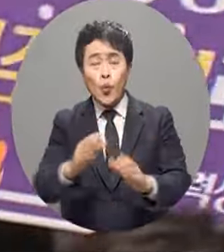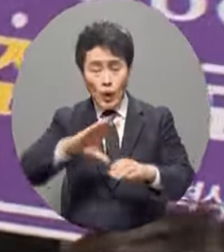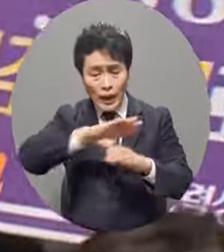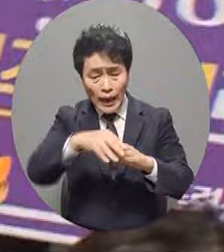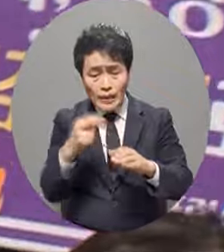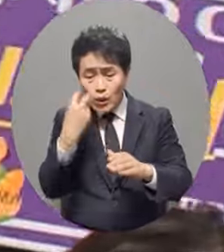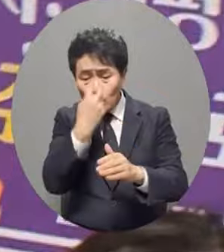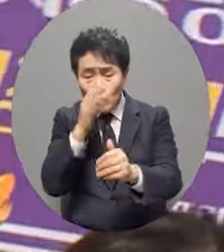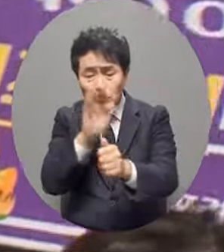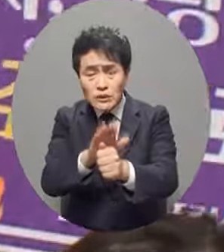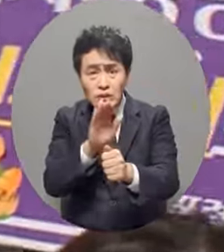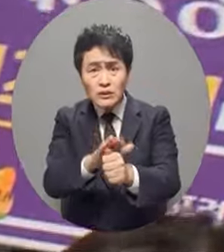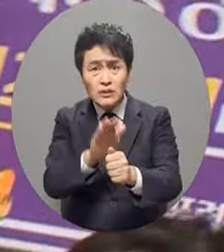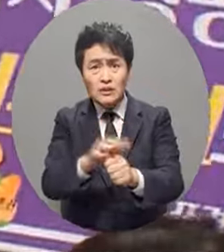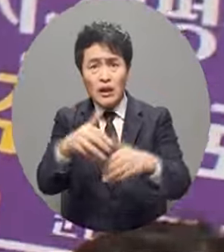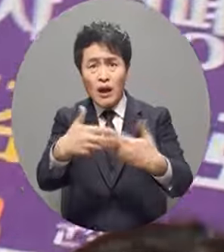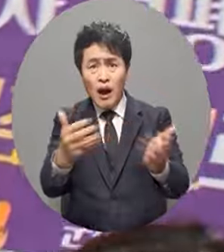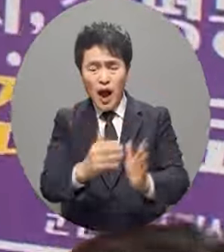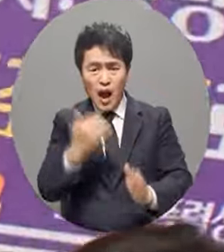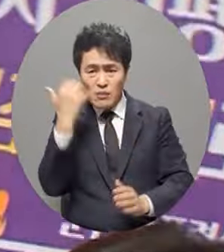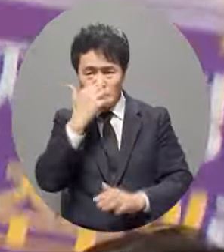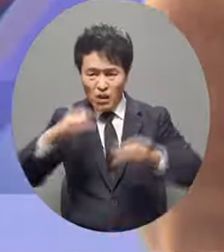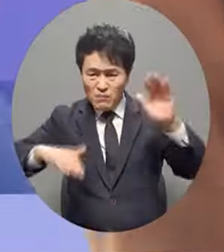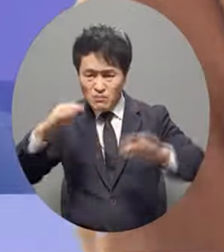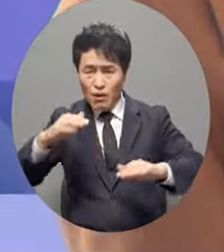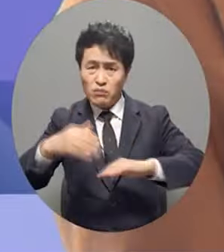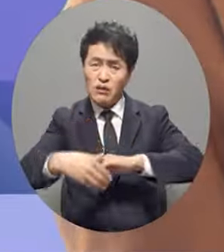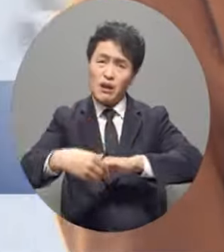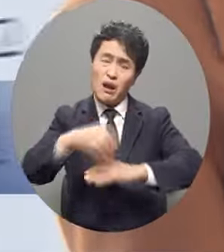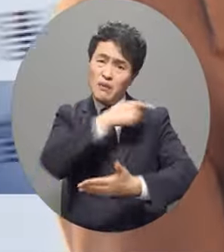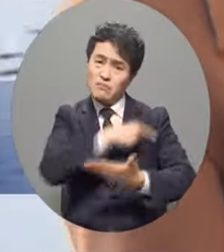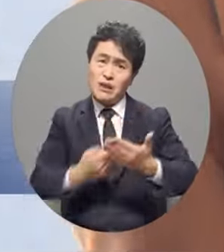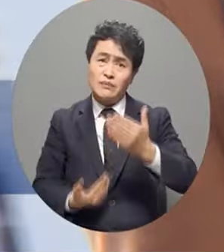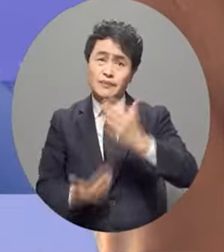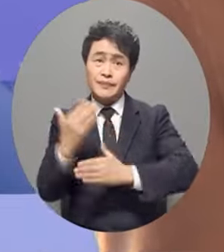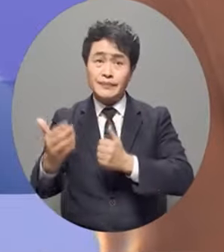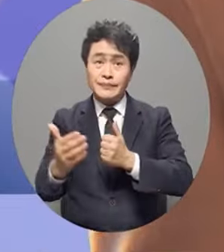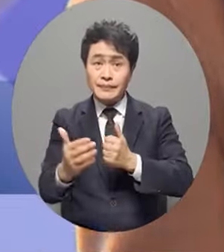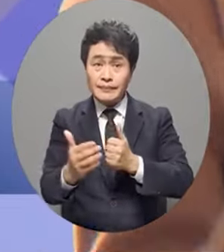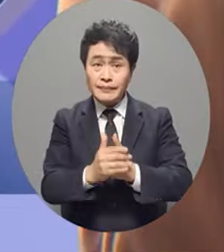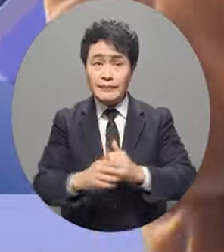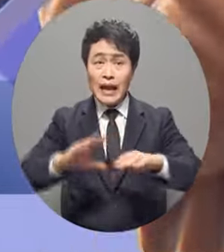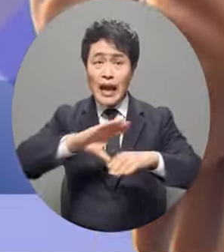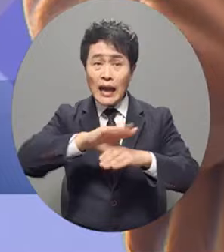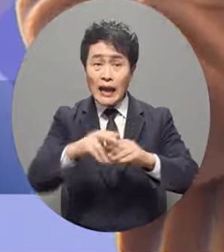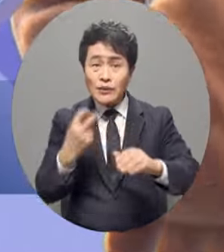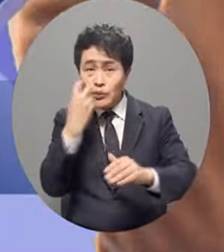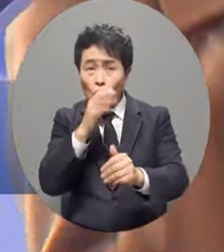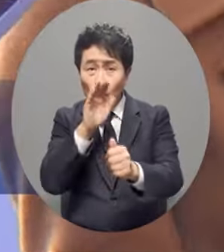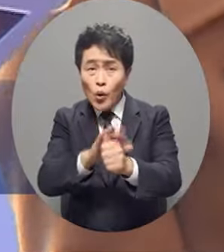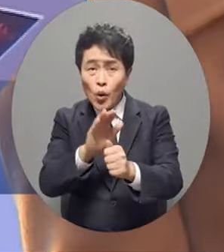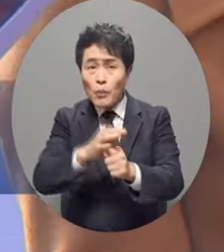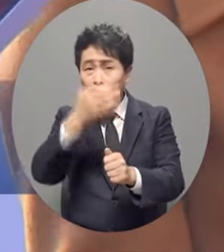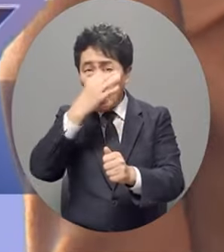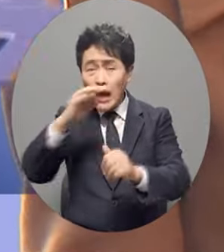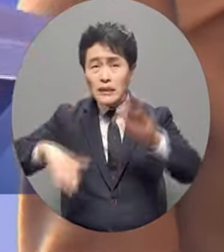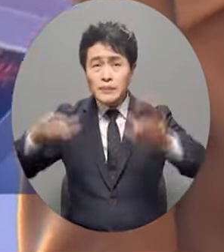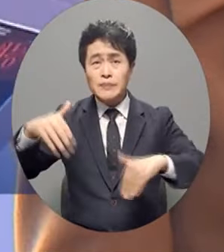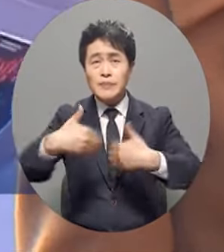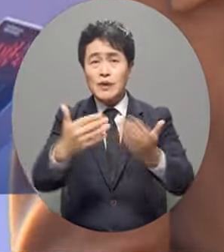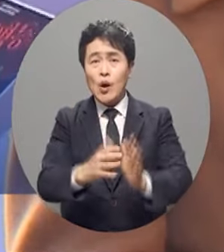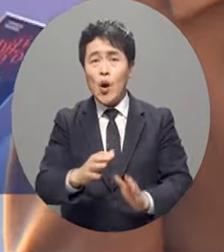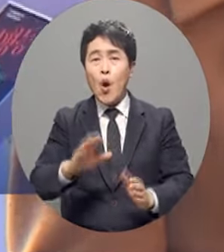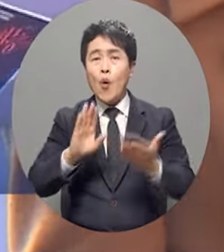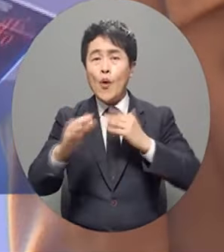사업이 성평등을 저해한다는 겁니다. 가사돌봄 노동의 가치를 폄훼하고 외국인 노동자 차별에 앞장선